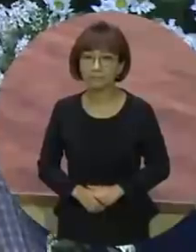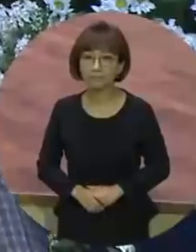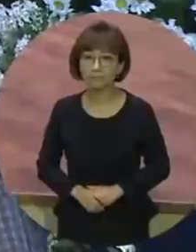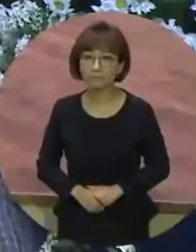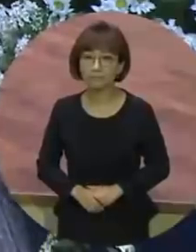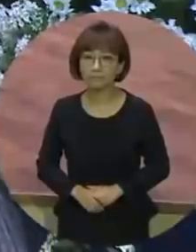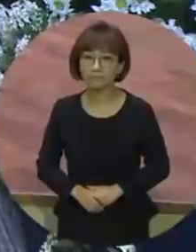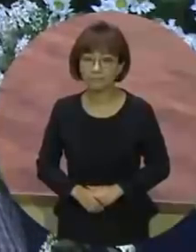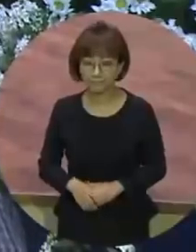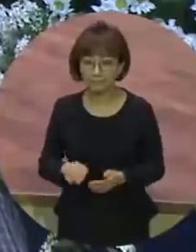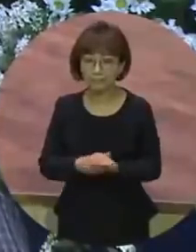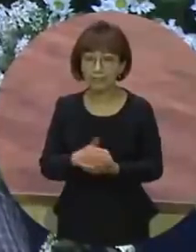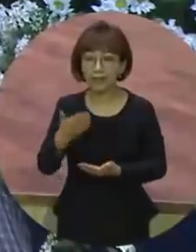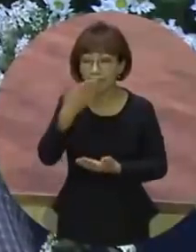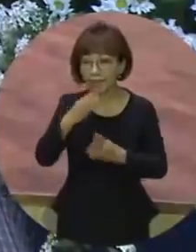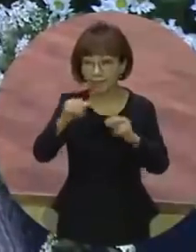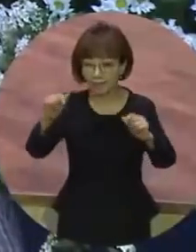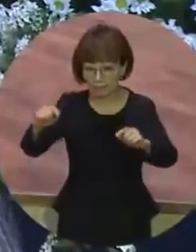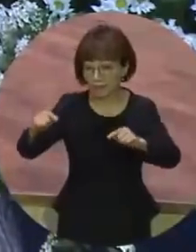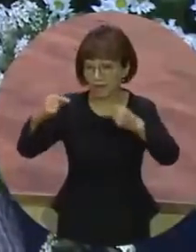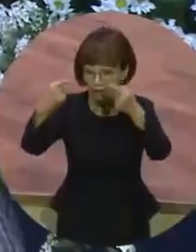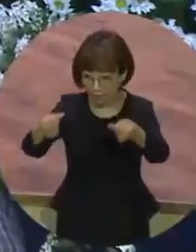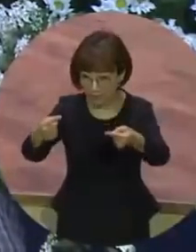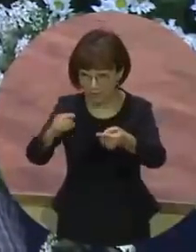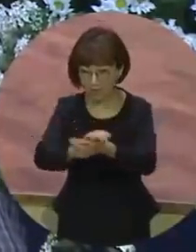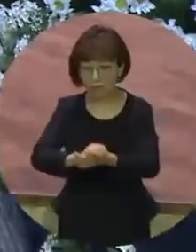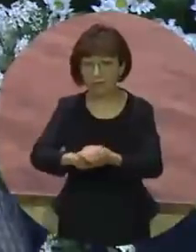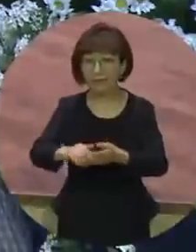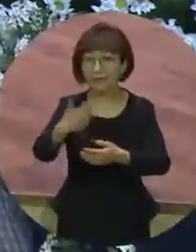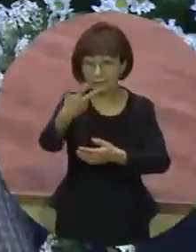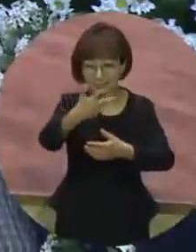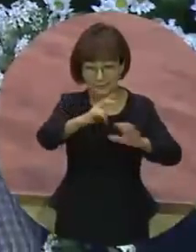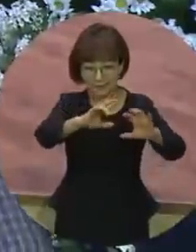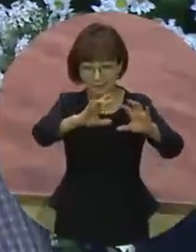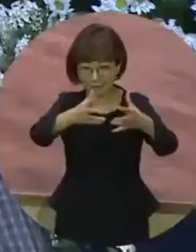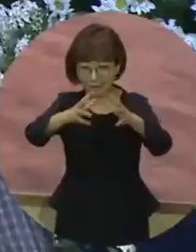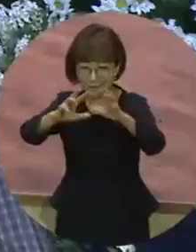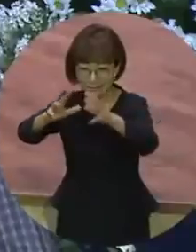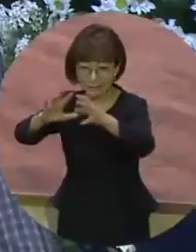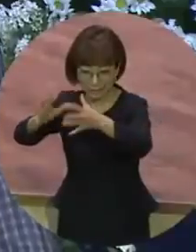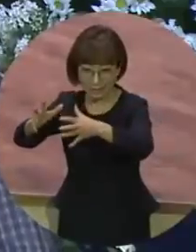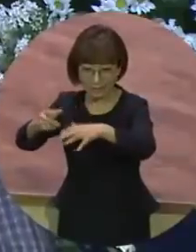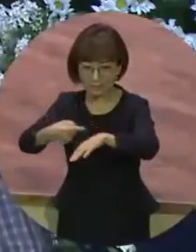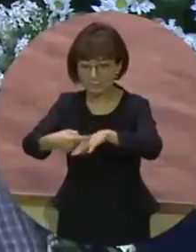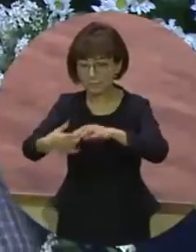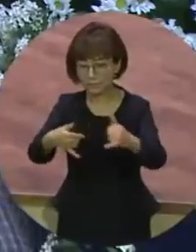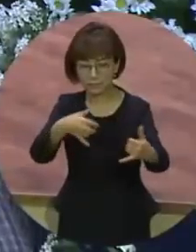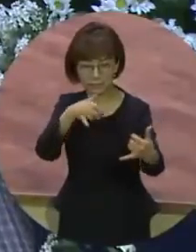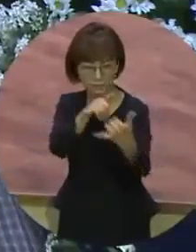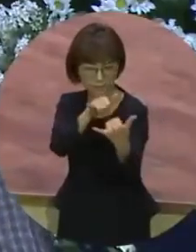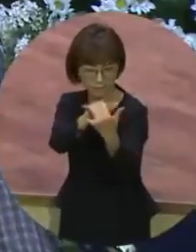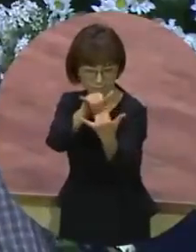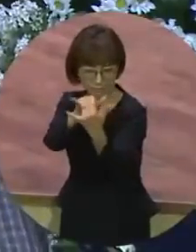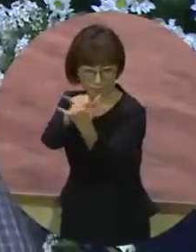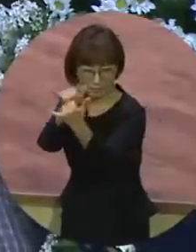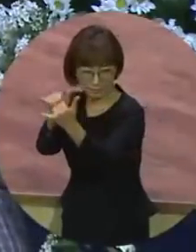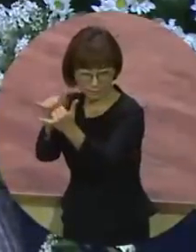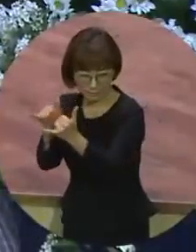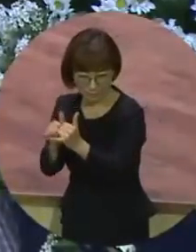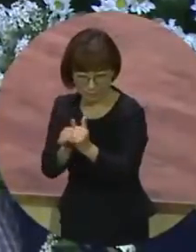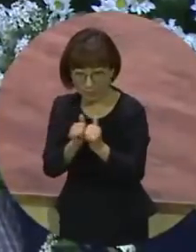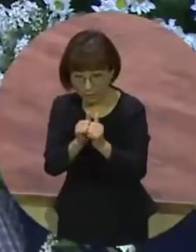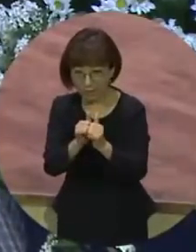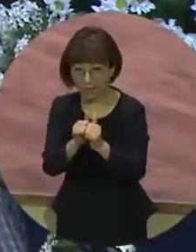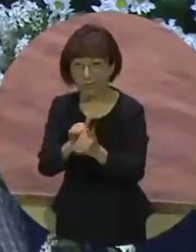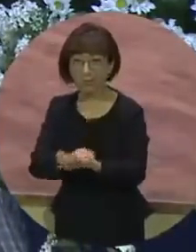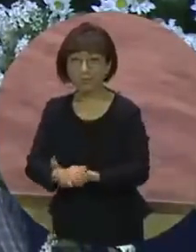막 칠족속을 막 다 내려버리고 우상 다 박살내버리고 가나안 땅 계속 싸우잖아요. 영적 신앙생활이